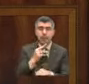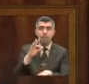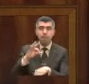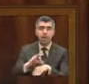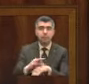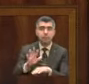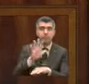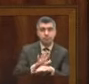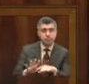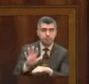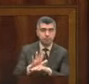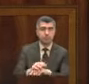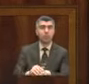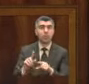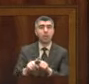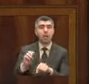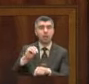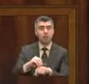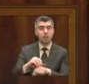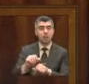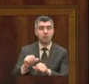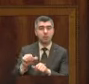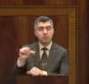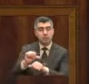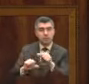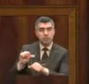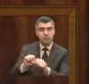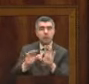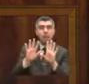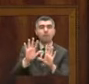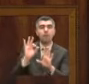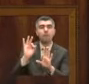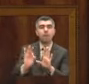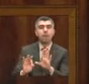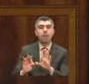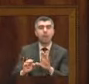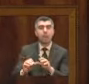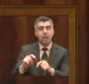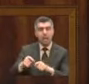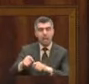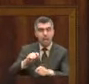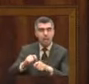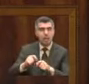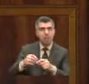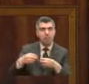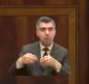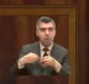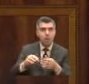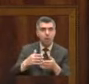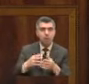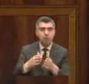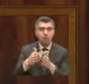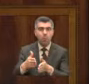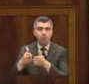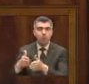علما أن نسبة إعادة تدوير النفايات في المغرب لا تتجاوز 10%، كما أن الكلفة الاقتصادية